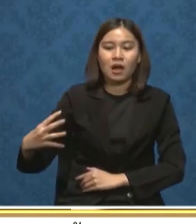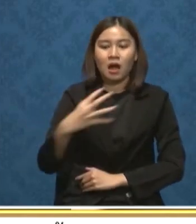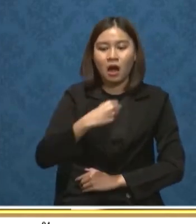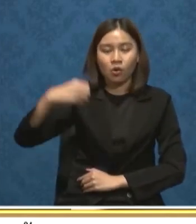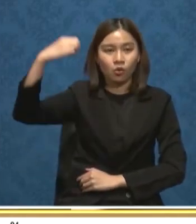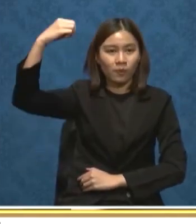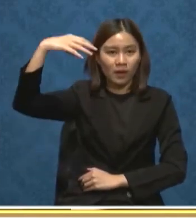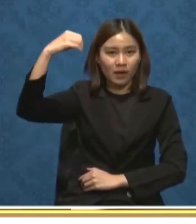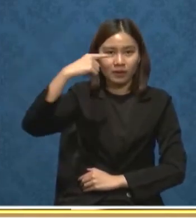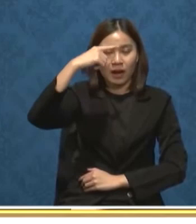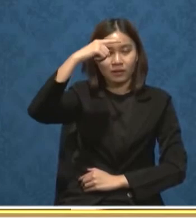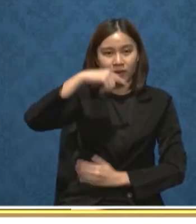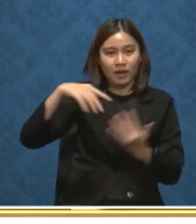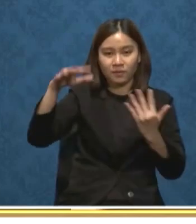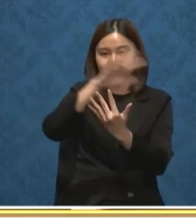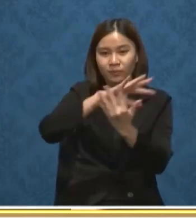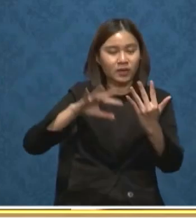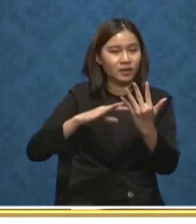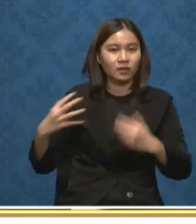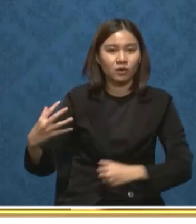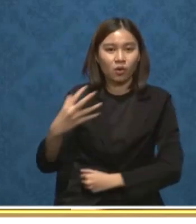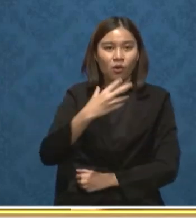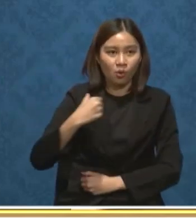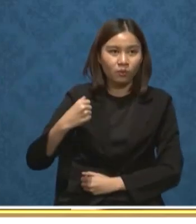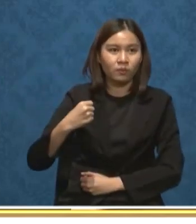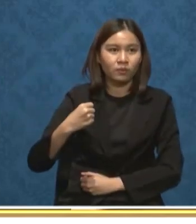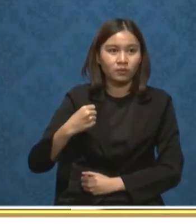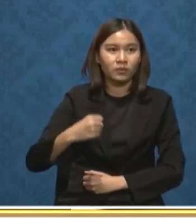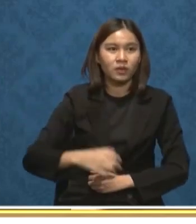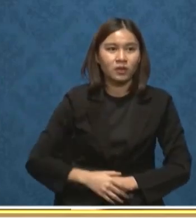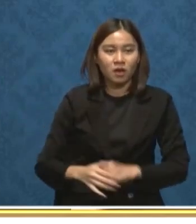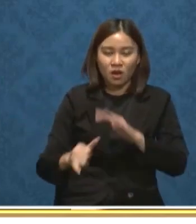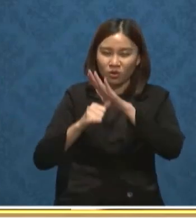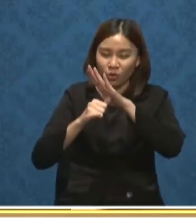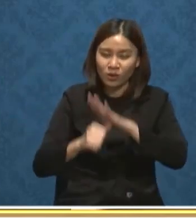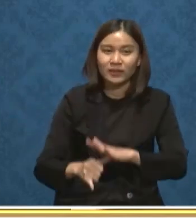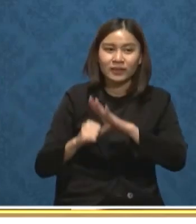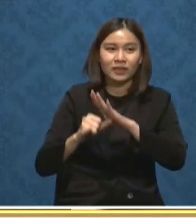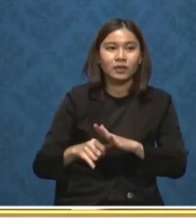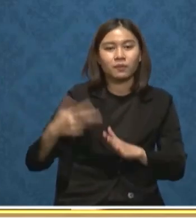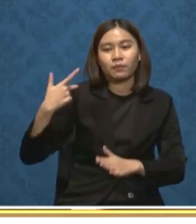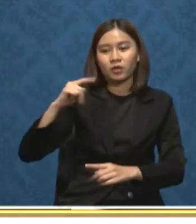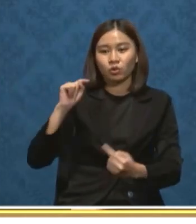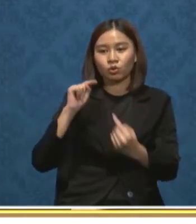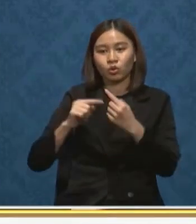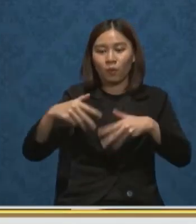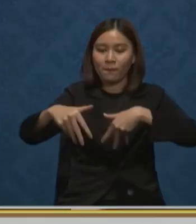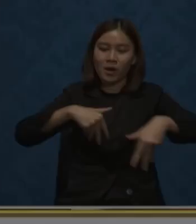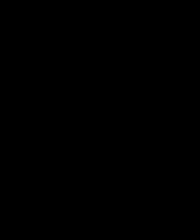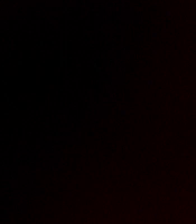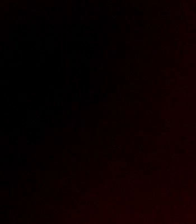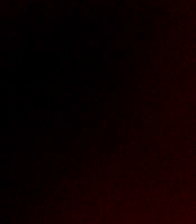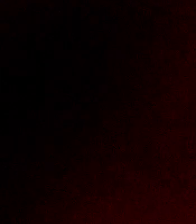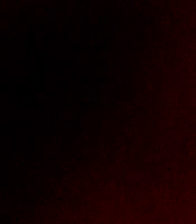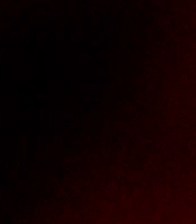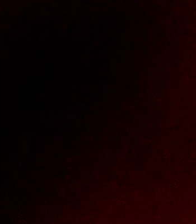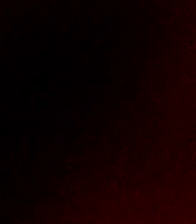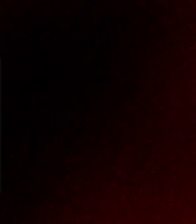ลังงานของประเทศไปกนรวบแล้วไปรีดนาทาเลนต์ที่รีดไทยผลประยชนจากประชาชนตามใจชอบ